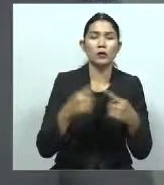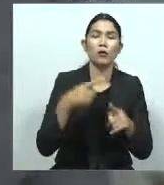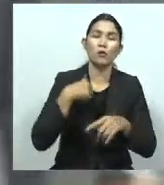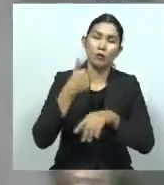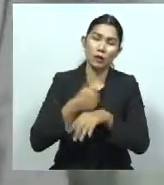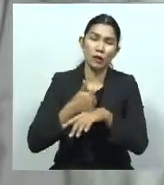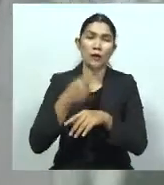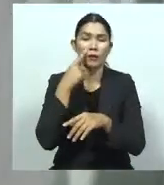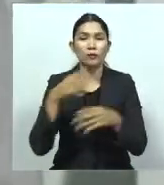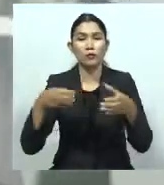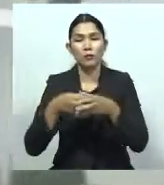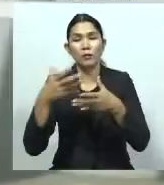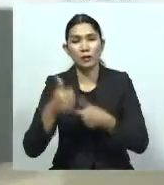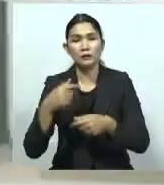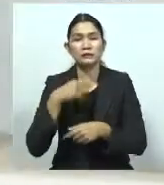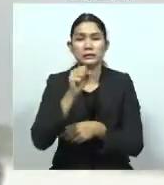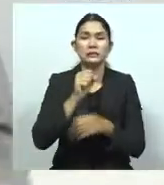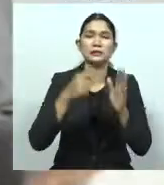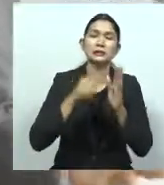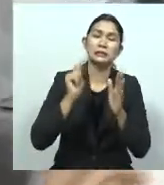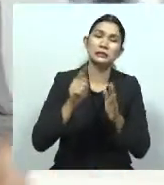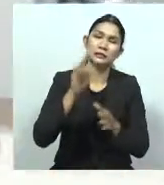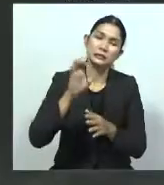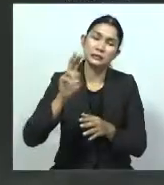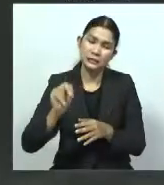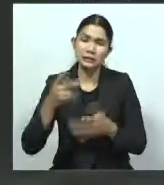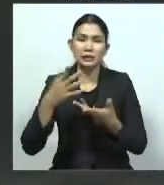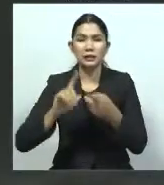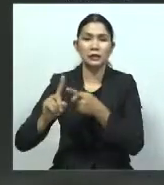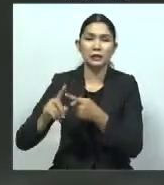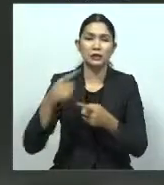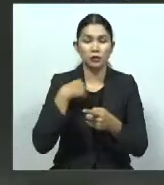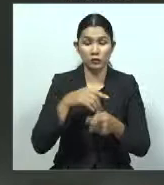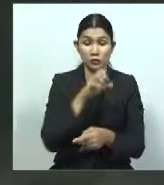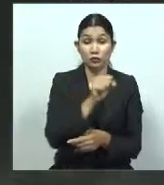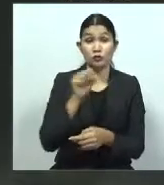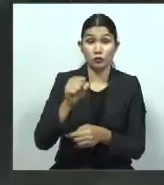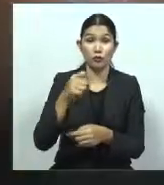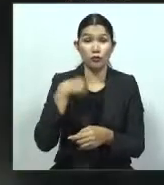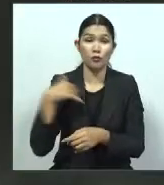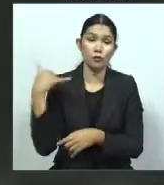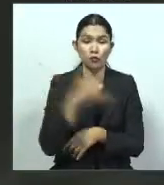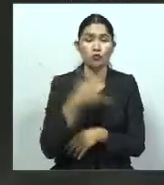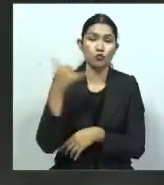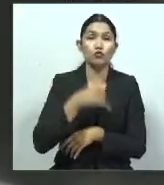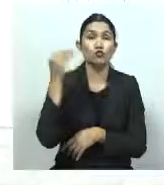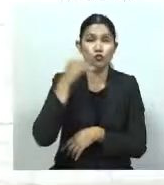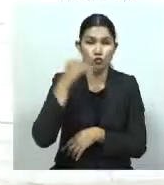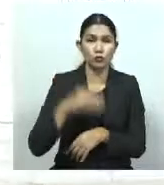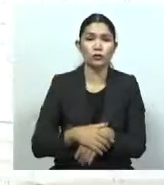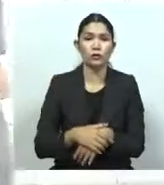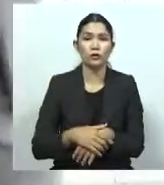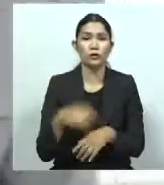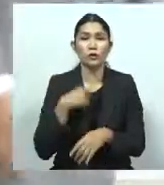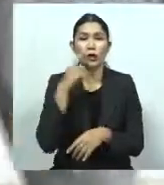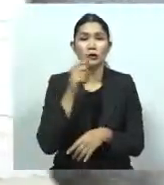ศักดิเศษนายสาธิตปิตุเตชะซึ่งก็เป็นส.ส.นะครับกลุ่มที่เข้าพักเป็นประจำอยู่แล้วส่วนส.ส.แล้ว